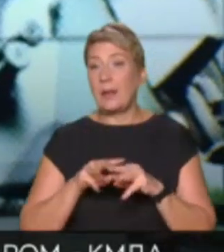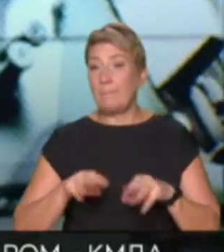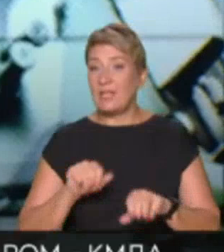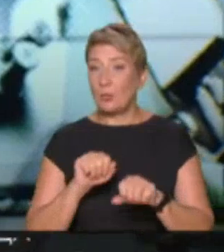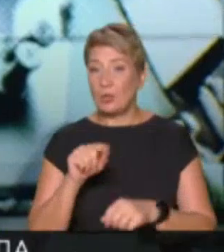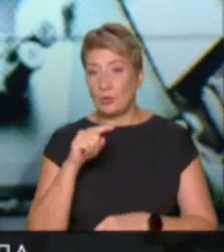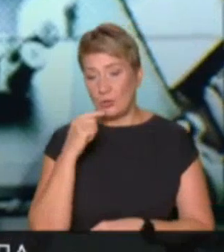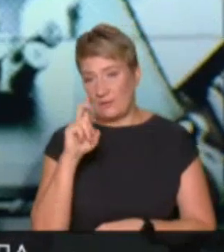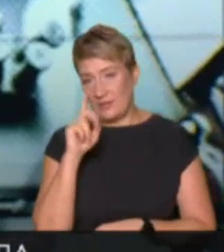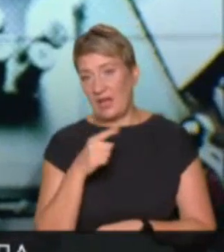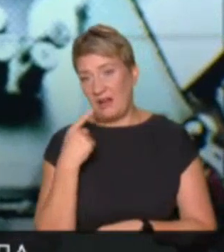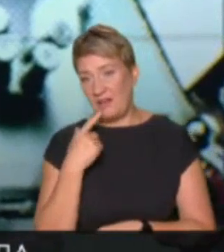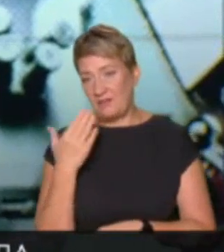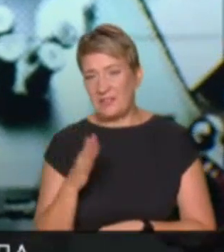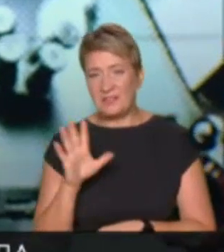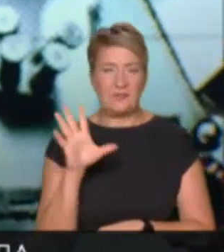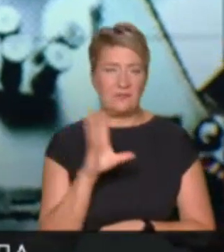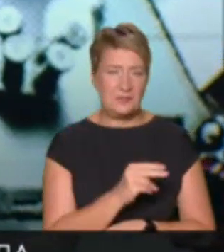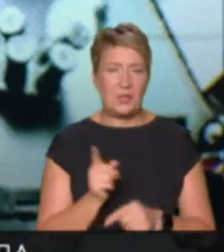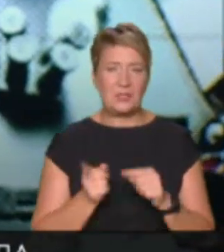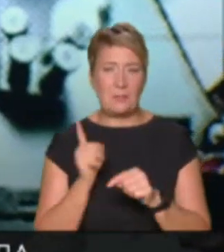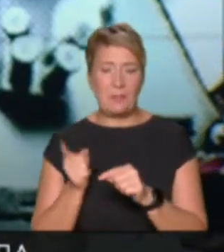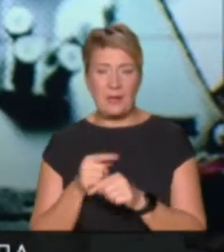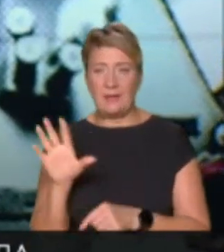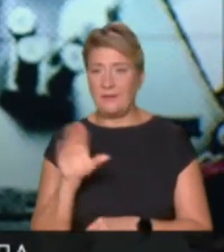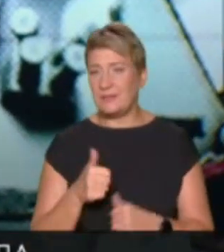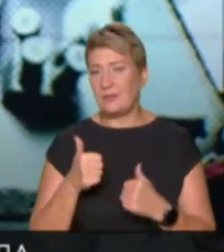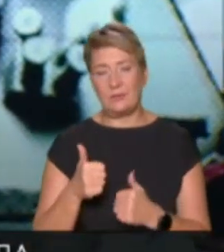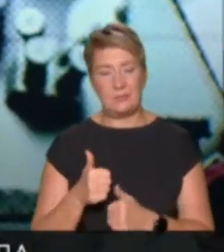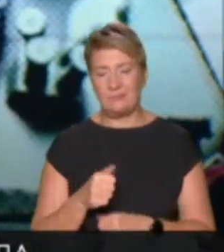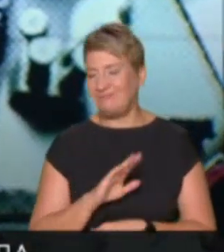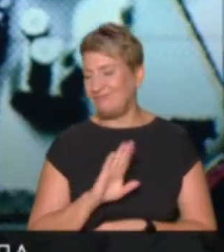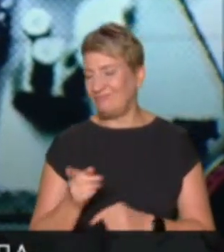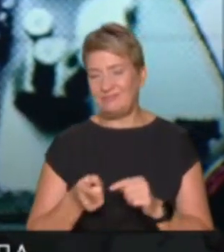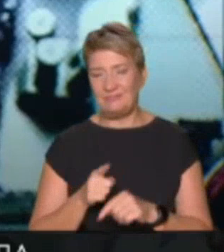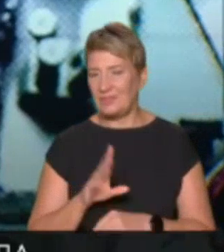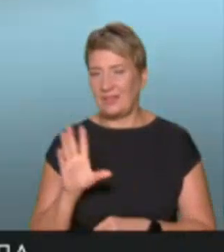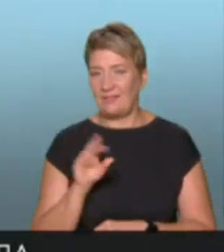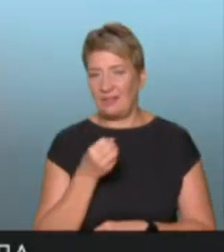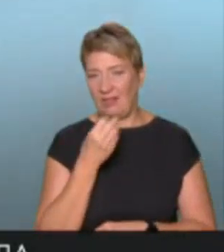Федерації каже, що все збили і все добре. Не все збили і не все добре.